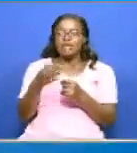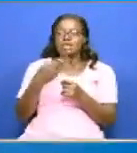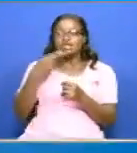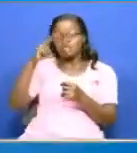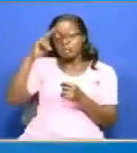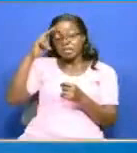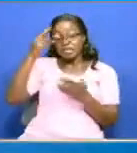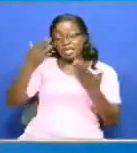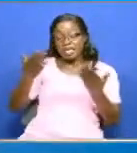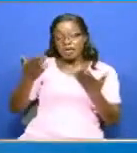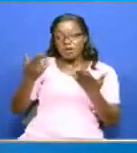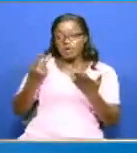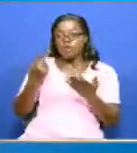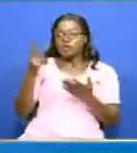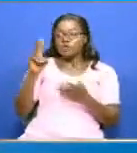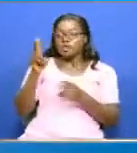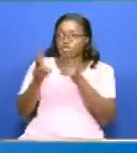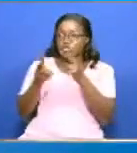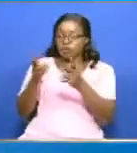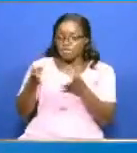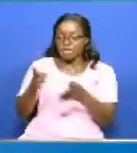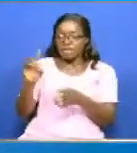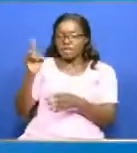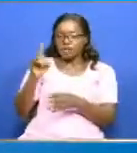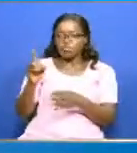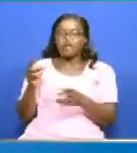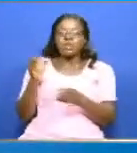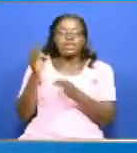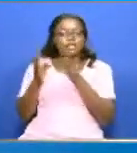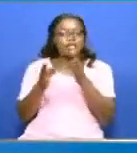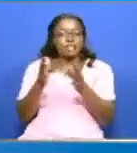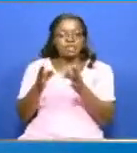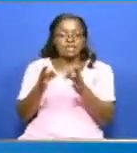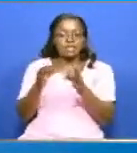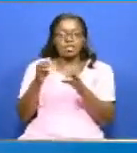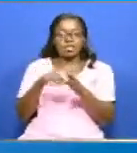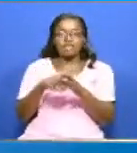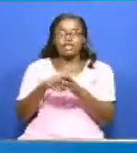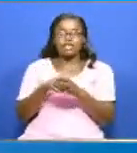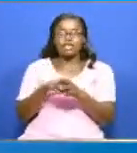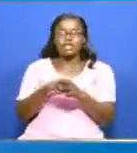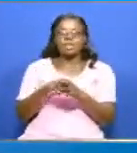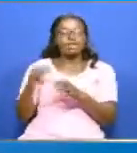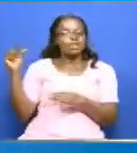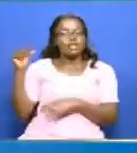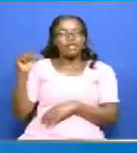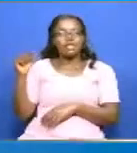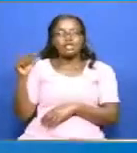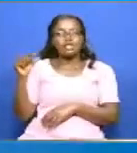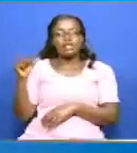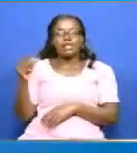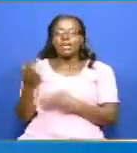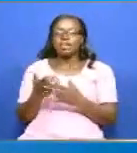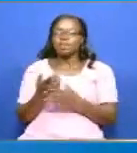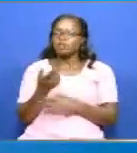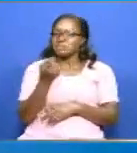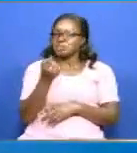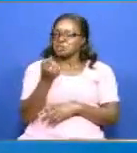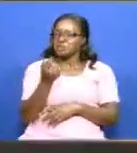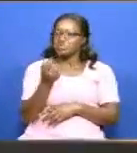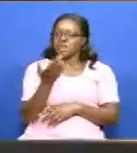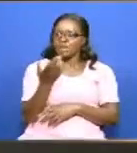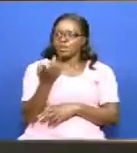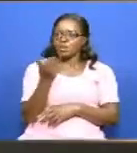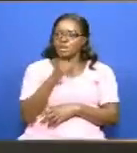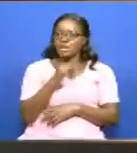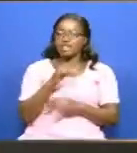vitafikia nyuzi 22 hapa Nairobi, 33 katika sehemu za Garissa. Na basi kwa hayo machache na tamatisha